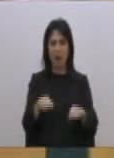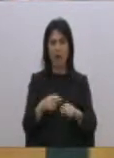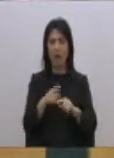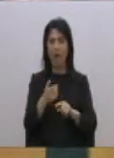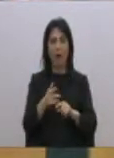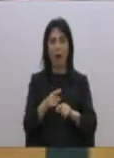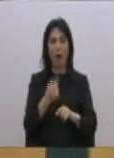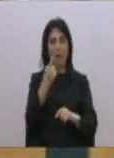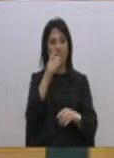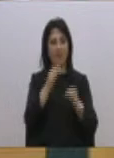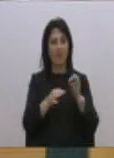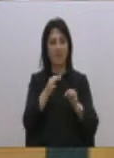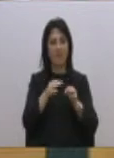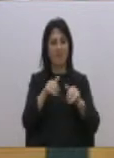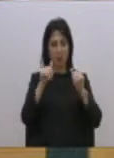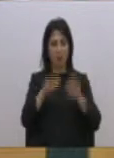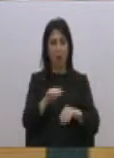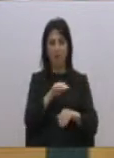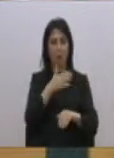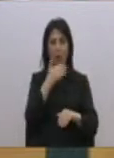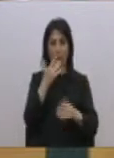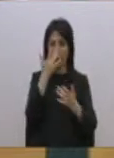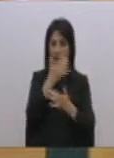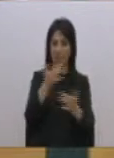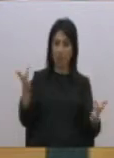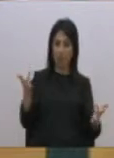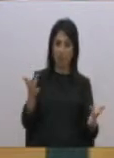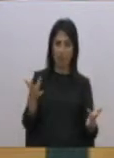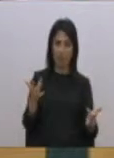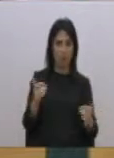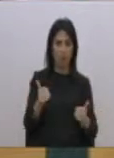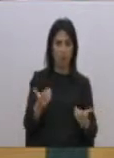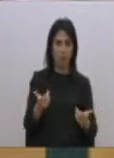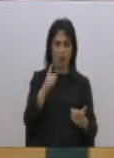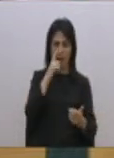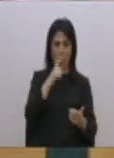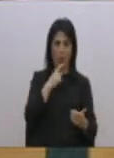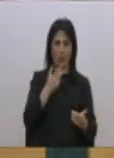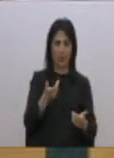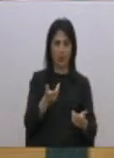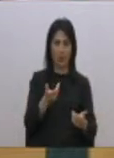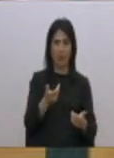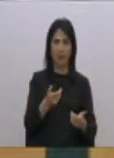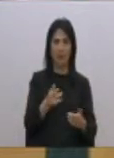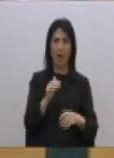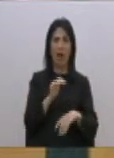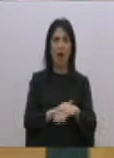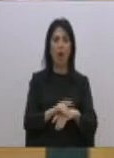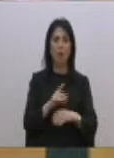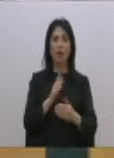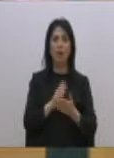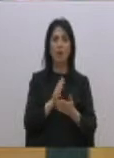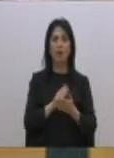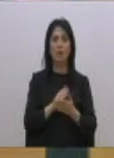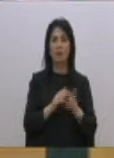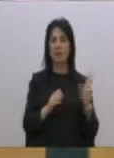არ დასრულებული საქმის მიუხედავად გასაჯაროდეს. Გაუგებარია, იმიტომ რომ და არგუმენტი რა არის?